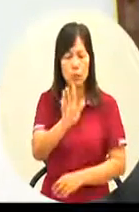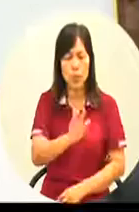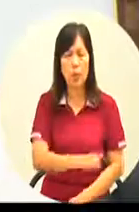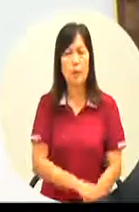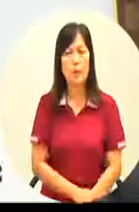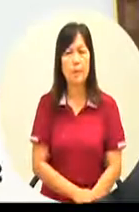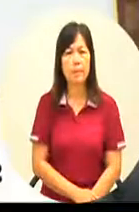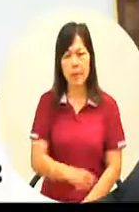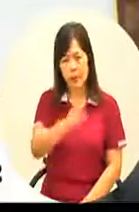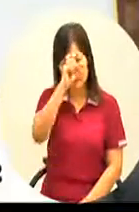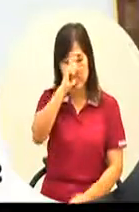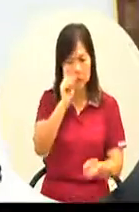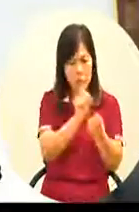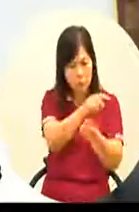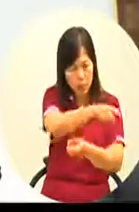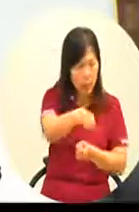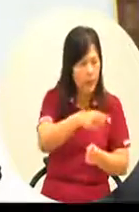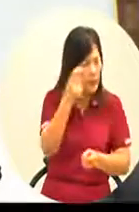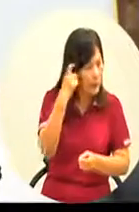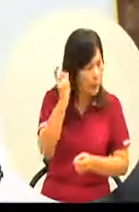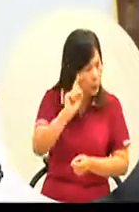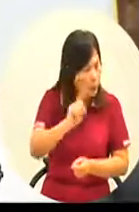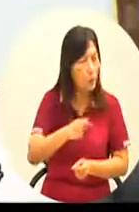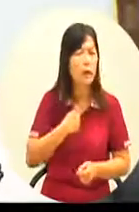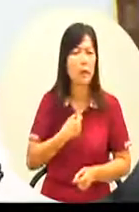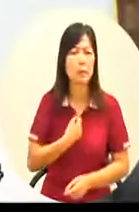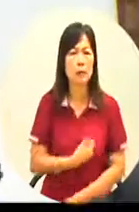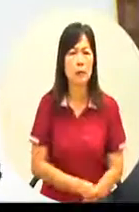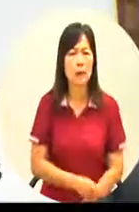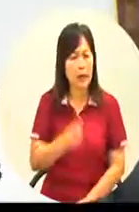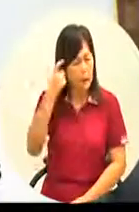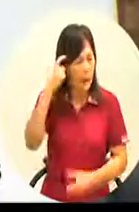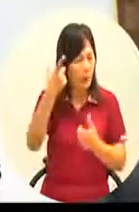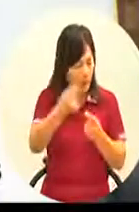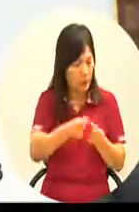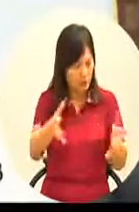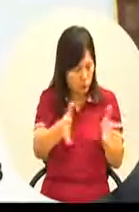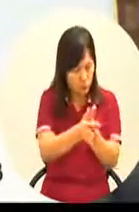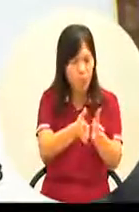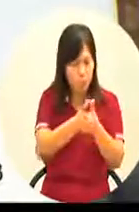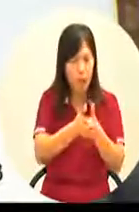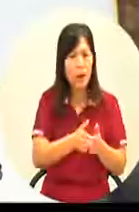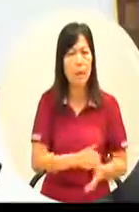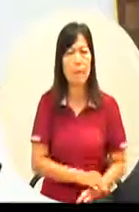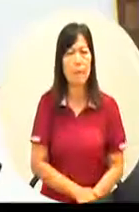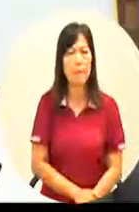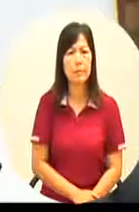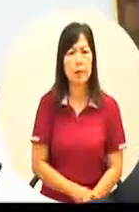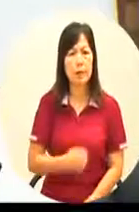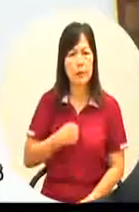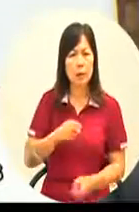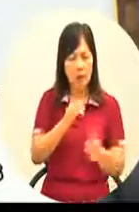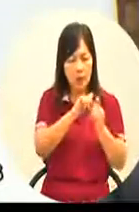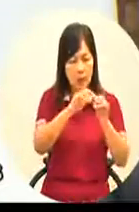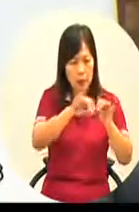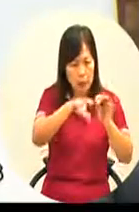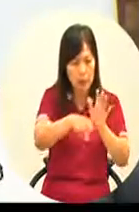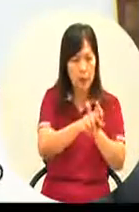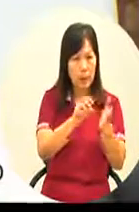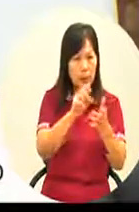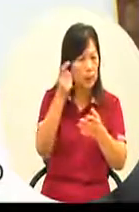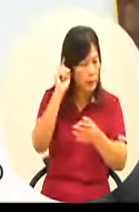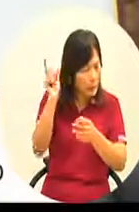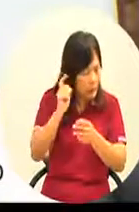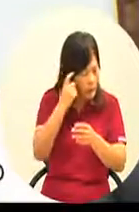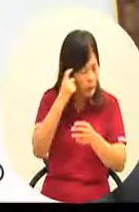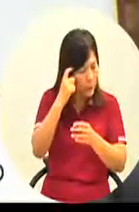希望先了解民意，希望先凝聚共识了哈。那我再跟主委报告，地方的声音，迁村解